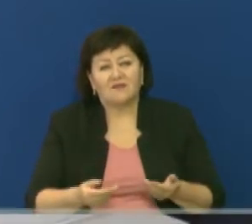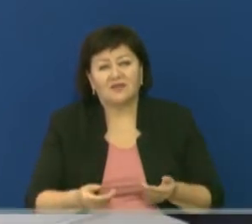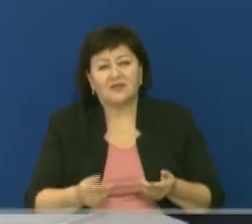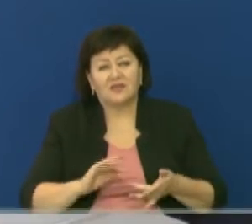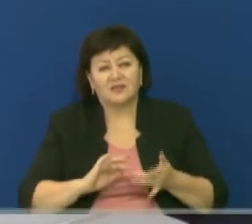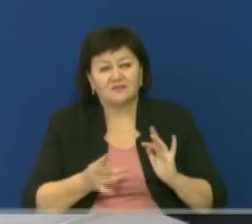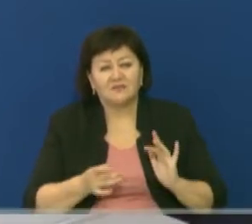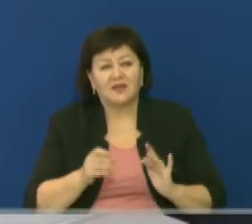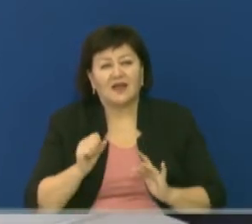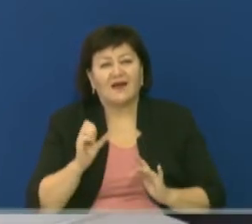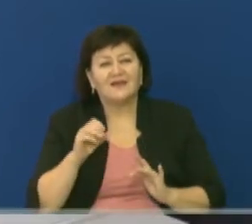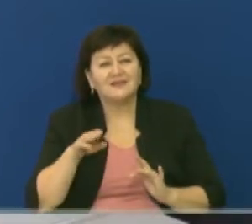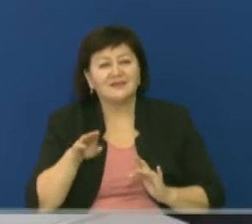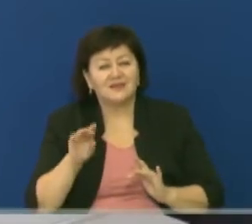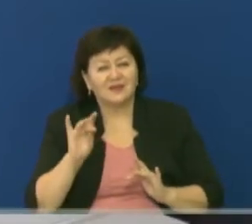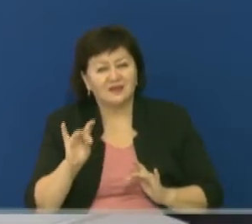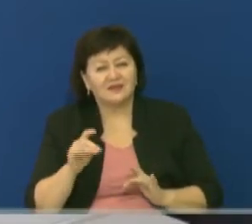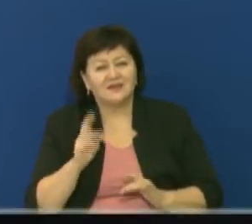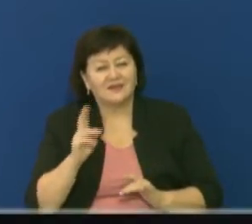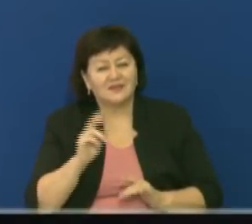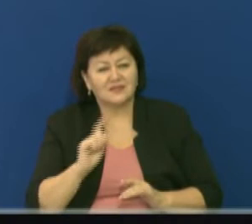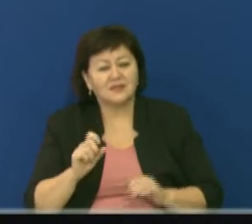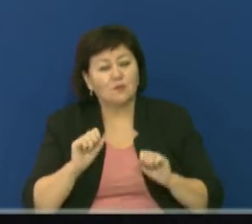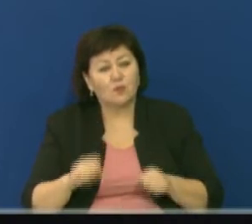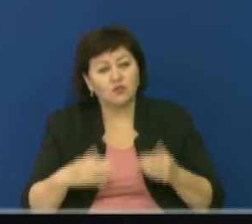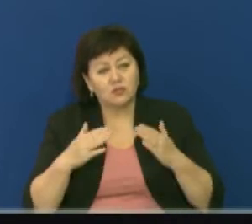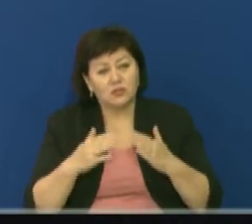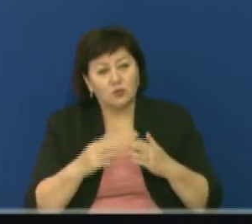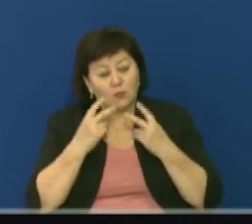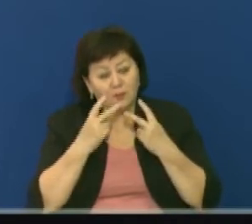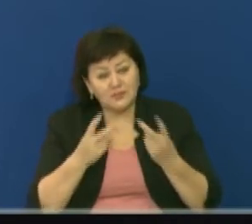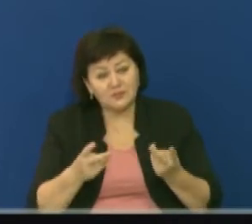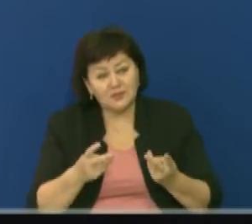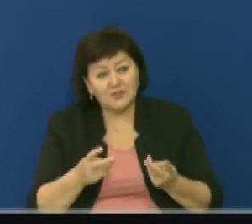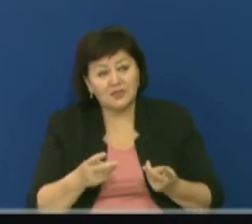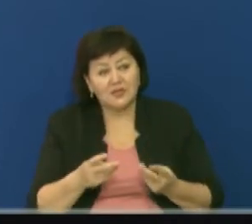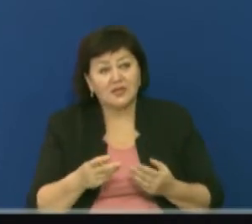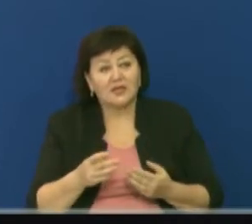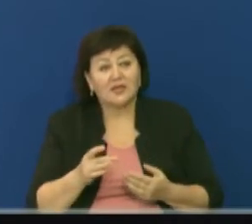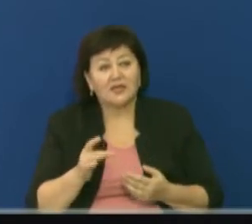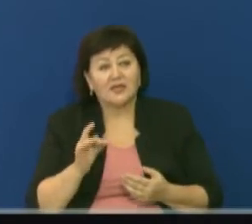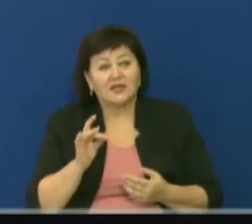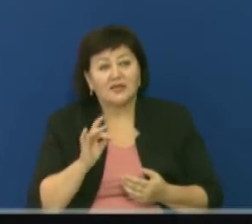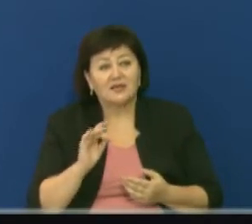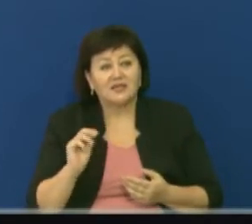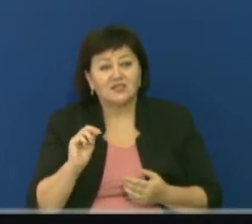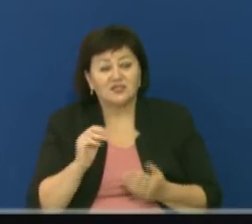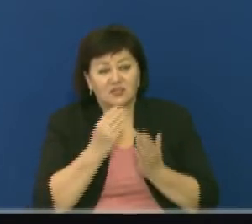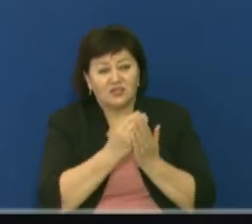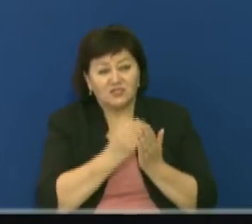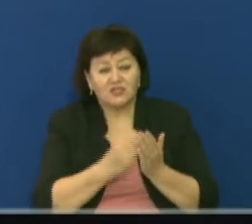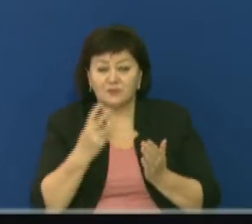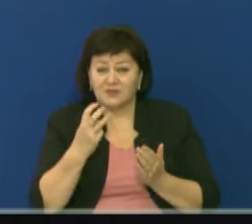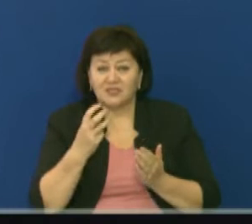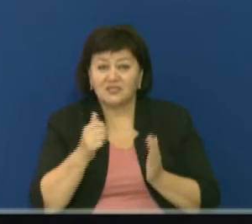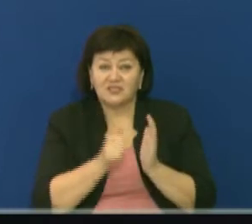сайте aster.kz, где можно, не выходя из дома, рассмотреть салон и кузов авто в режиме 360 градусов и увидеть